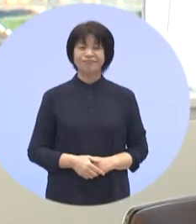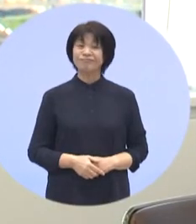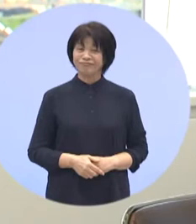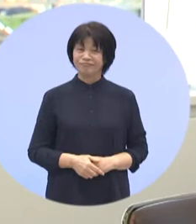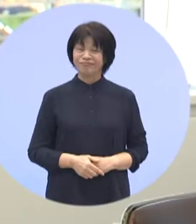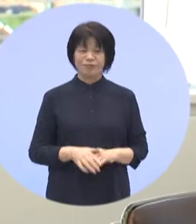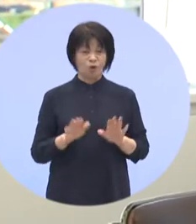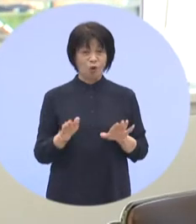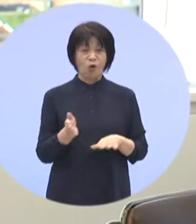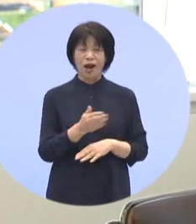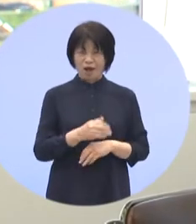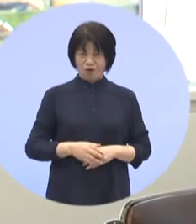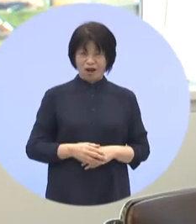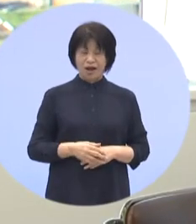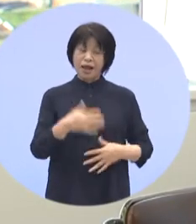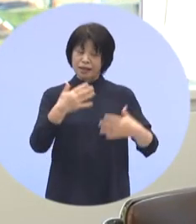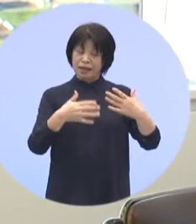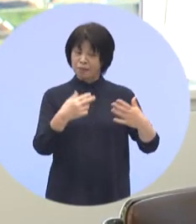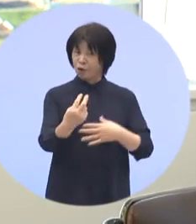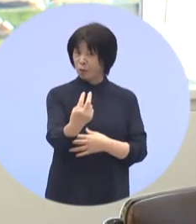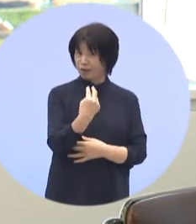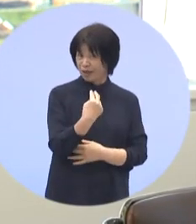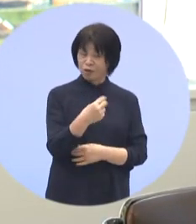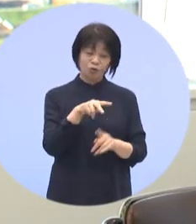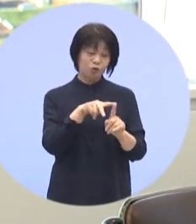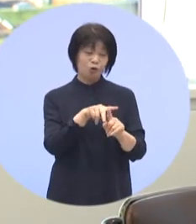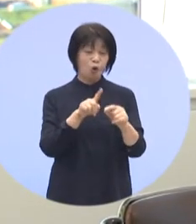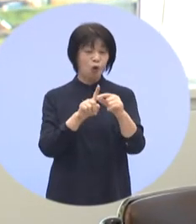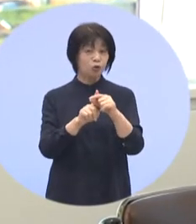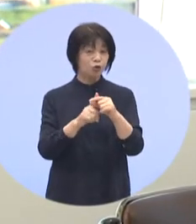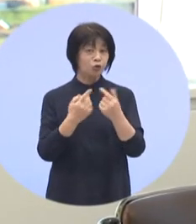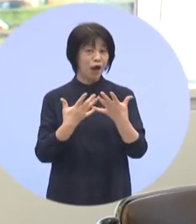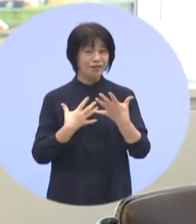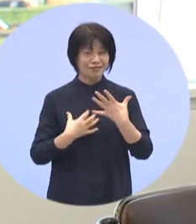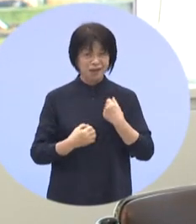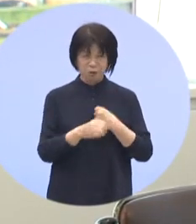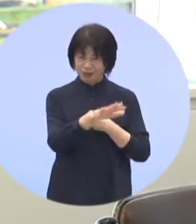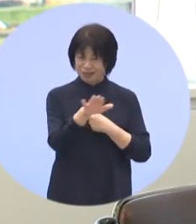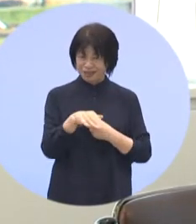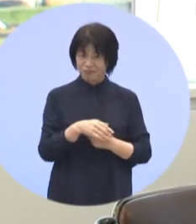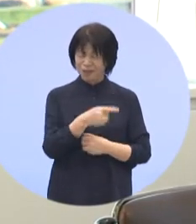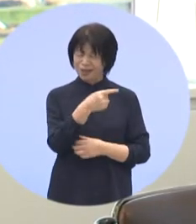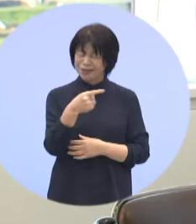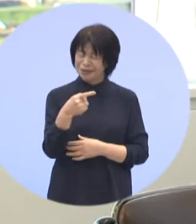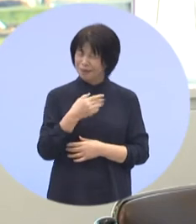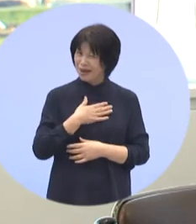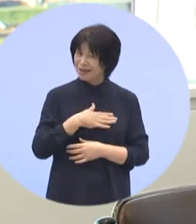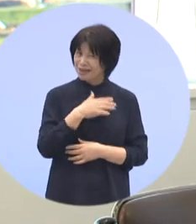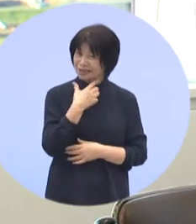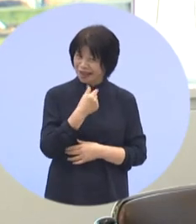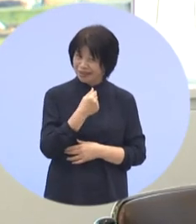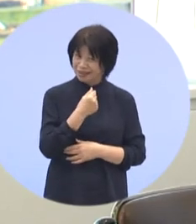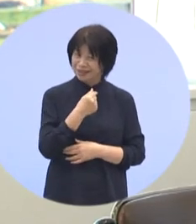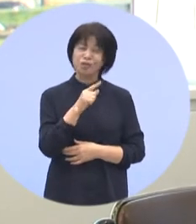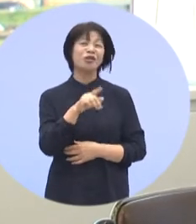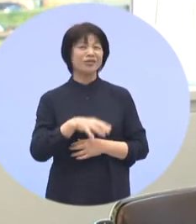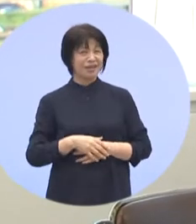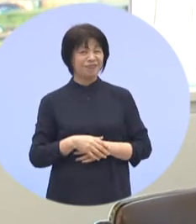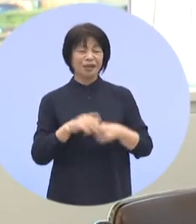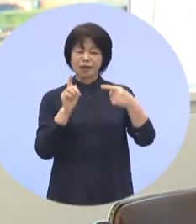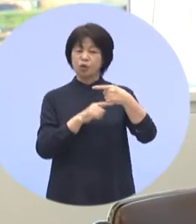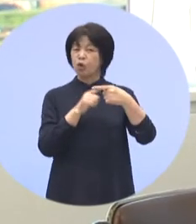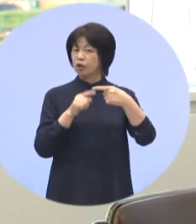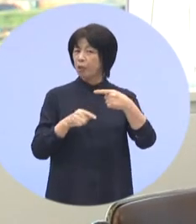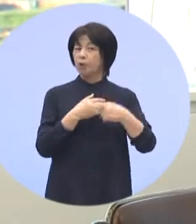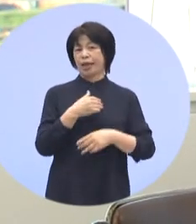さあここからはテレビを見ている小中学生の皆さん、一番知りたいところなんじゃないでしょうか。一人でもできる